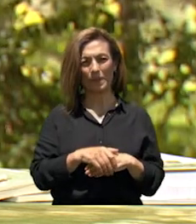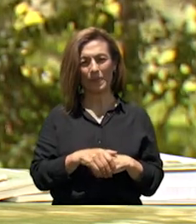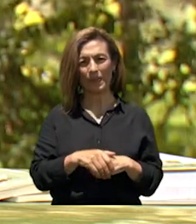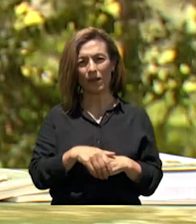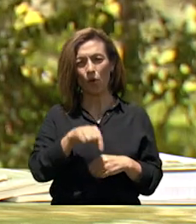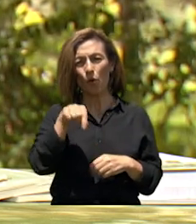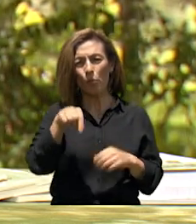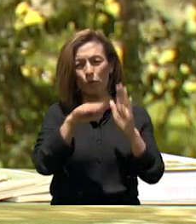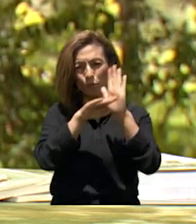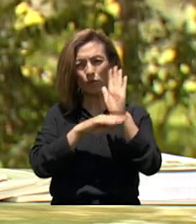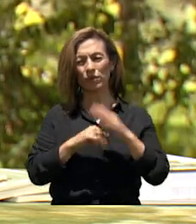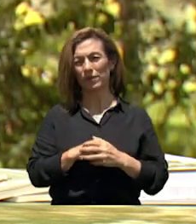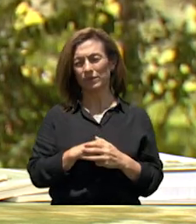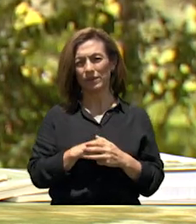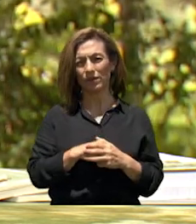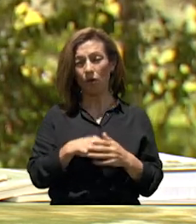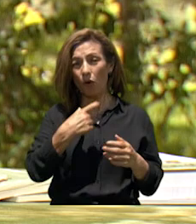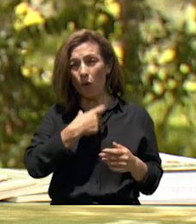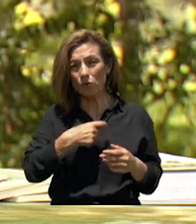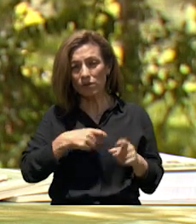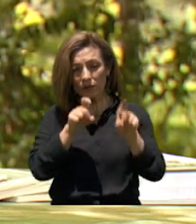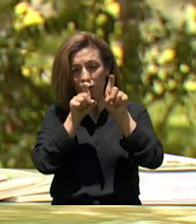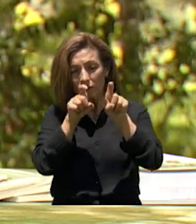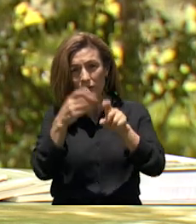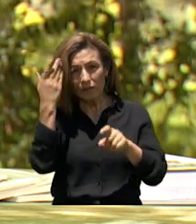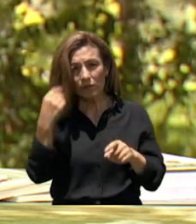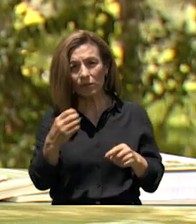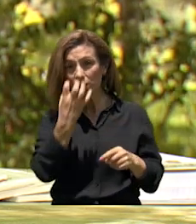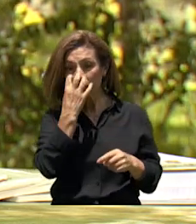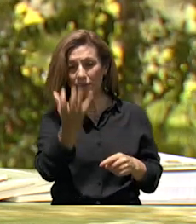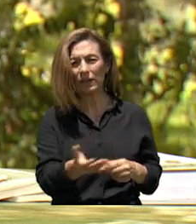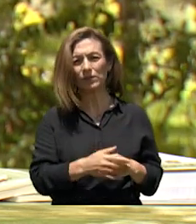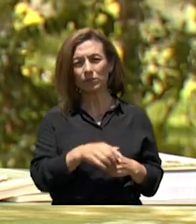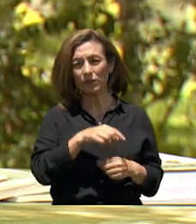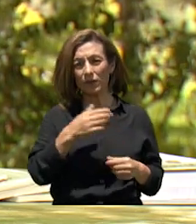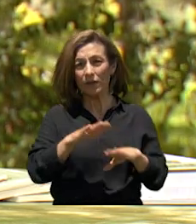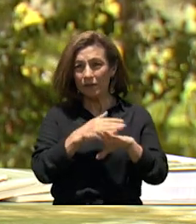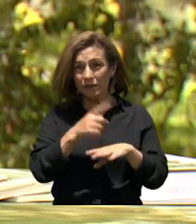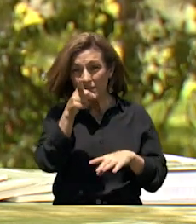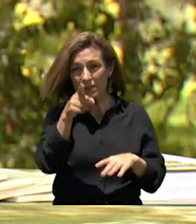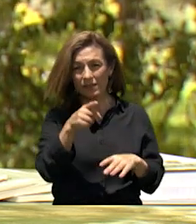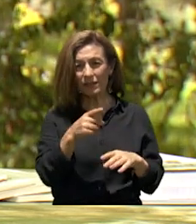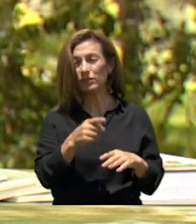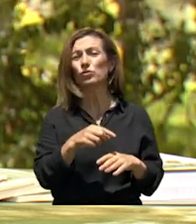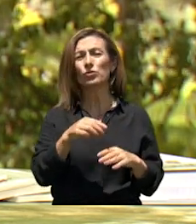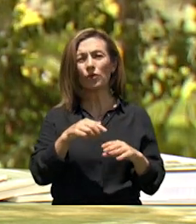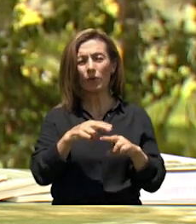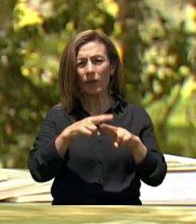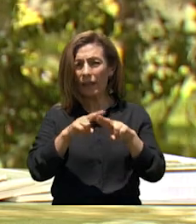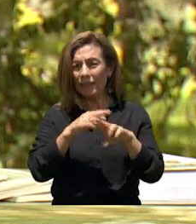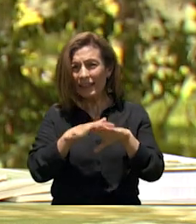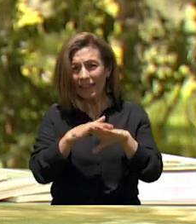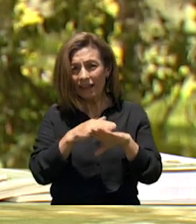bu programları Özellikle takip etmenizi tavsiye ederim Çünkü sizlerin çok yönlü ve öğrenmeye açık